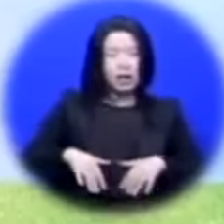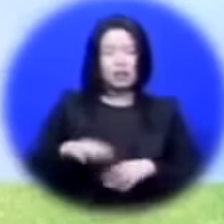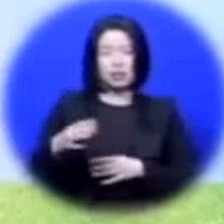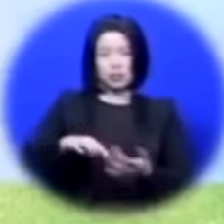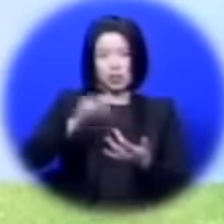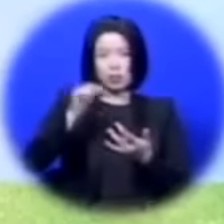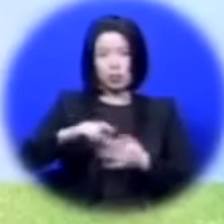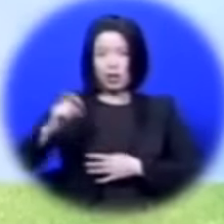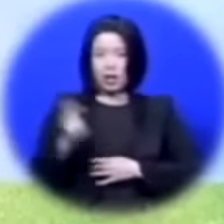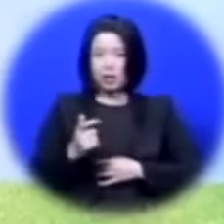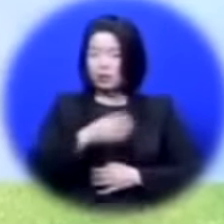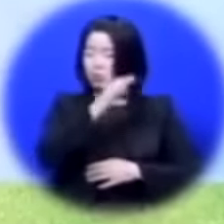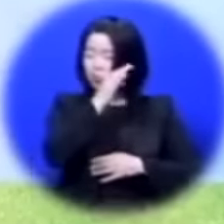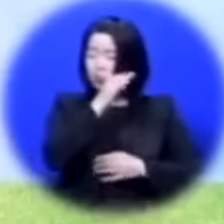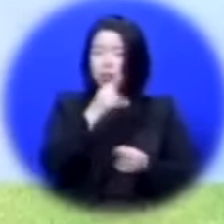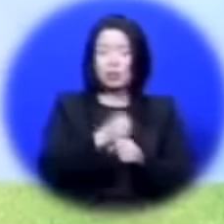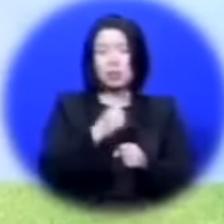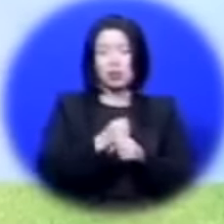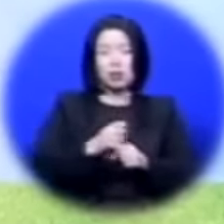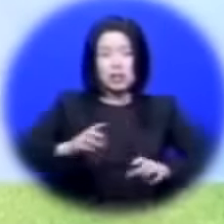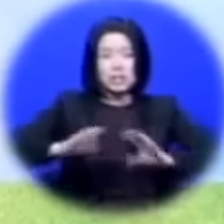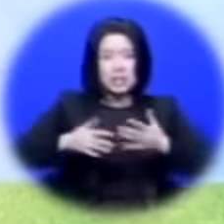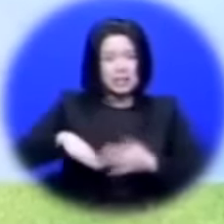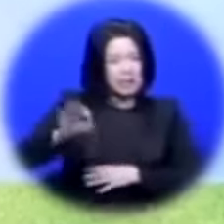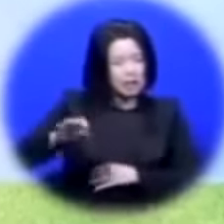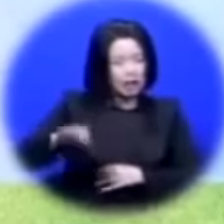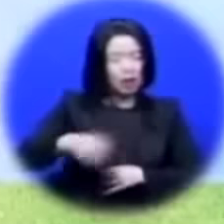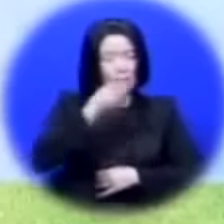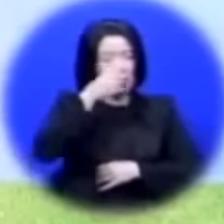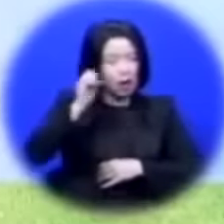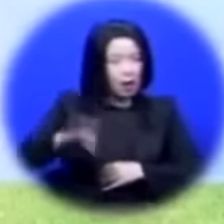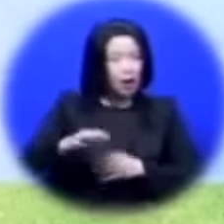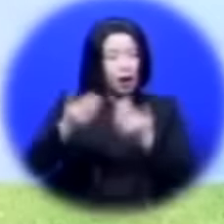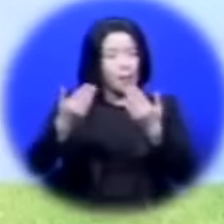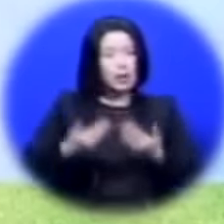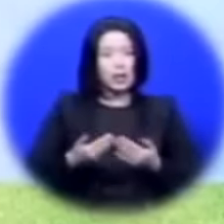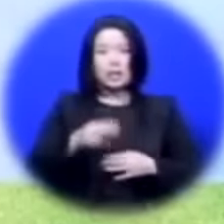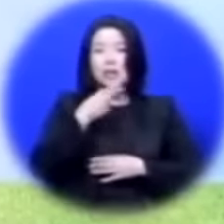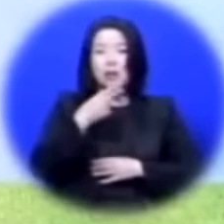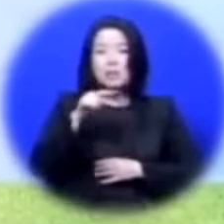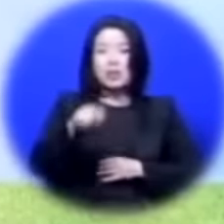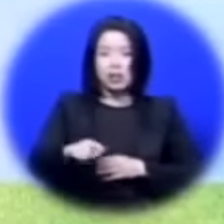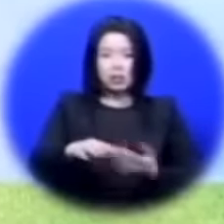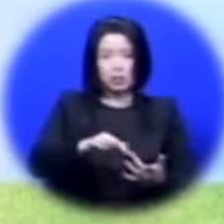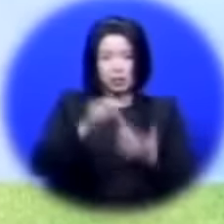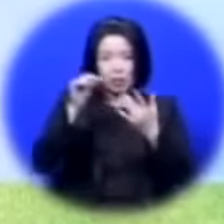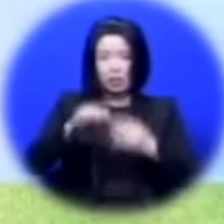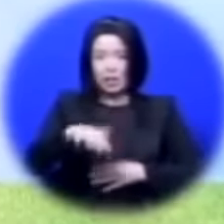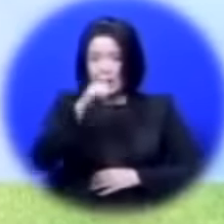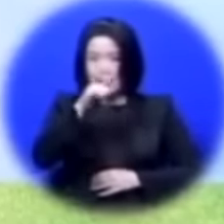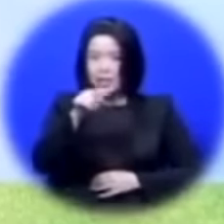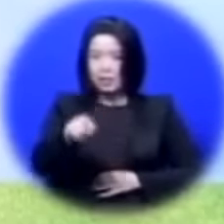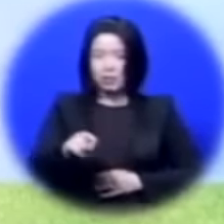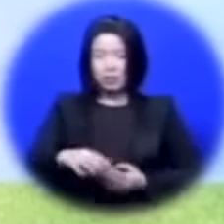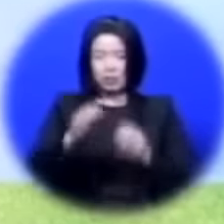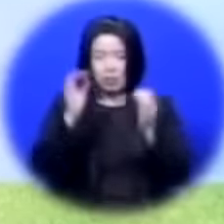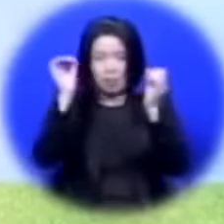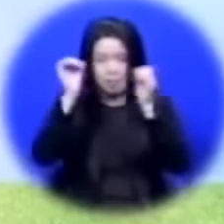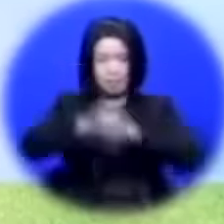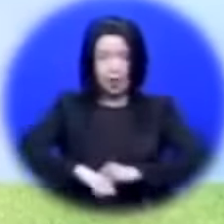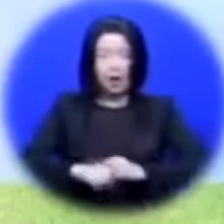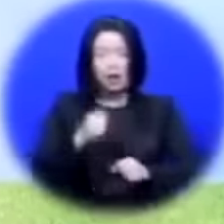것들을 부끄럽게 하려 하시며 세상에 천한 것들과 멸시받는 것들과 없는 것들을 택하사 있는 것들 하려 하신다는